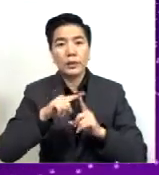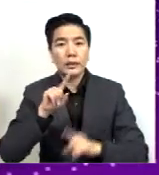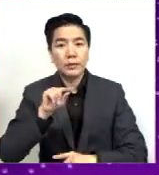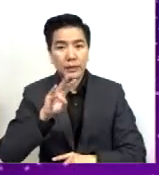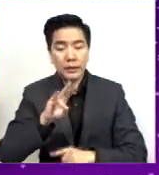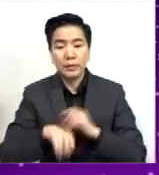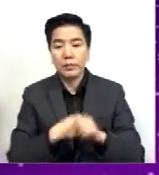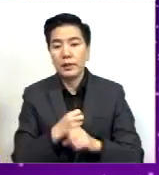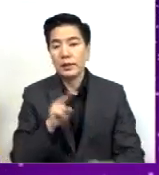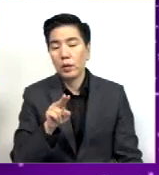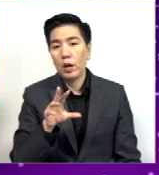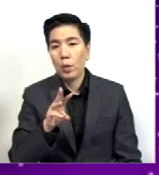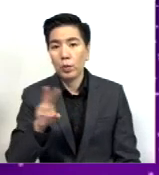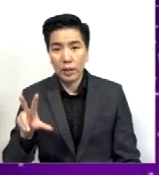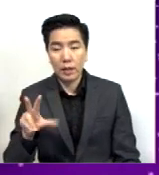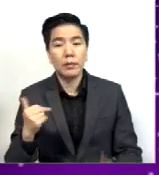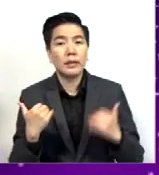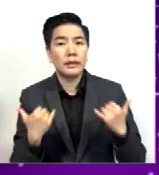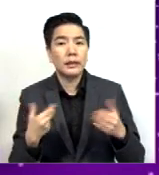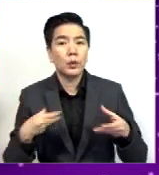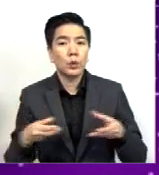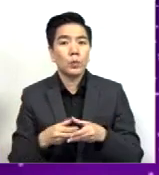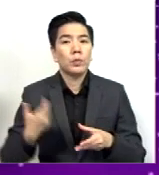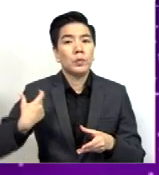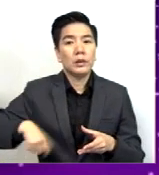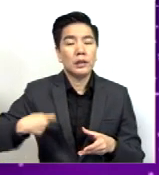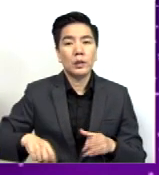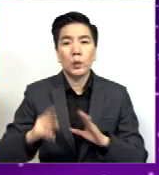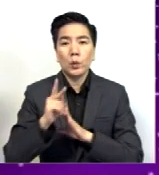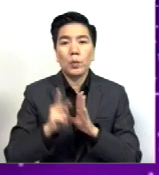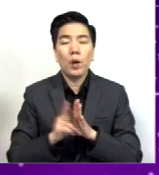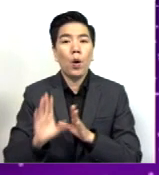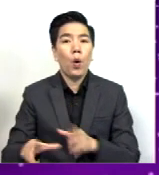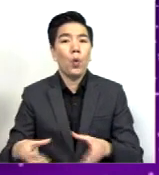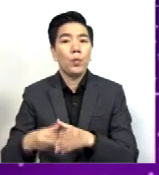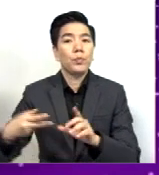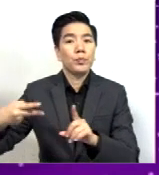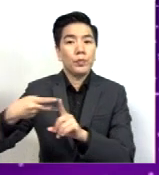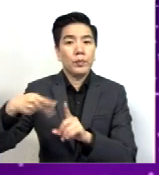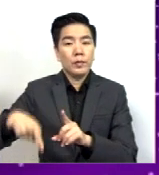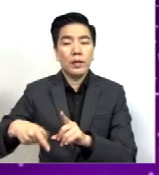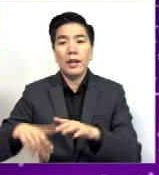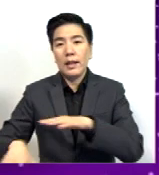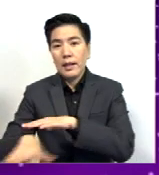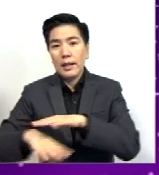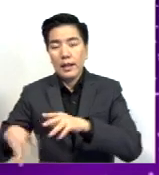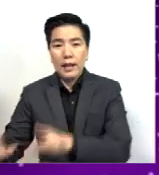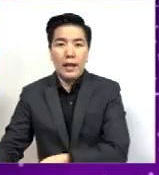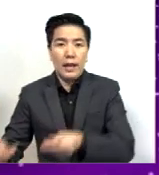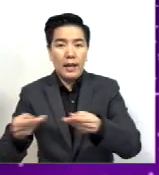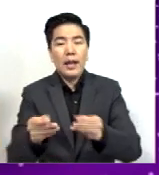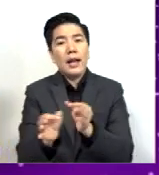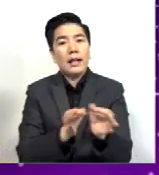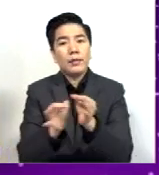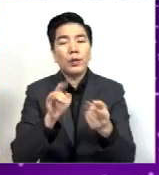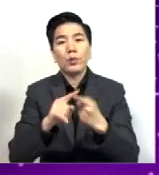ปี2563ทีมทนายความและนิติกรของพรรคอนาคตใหม่ได้นำหลักฐานมายื่นชี้แ